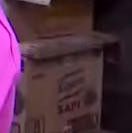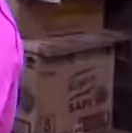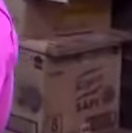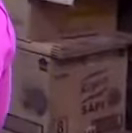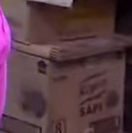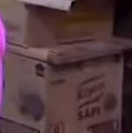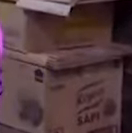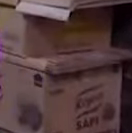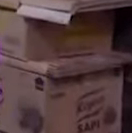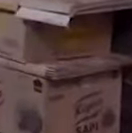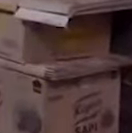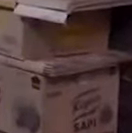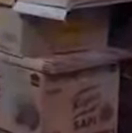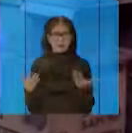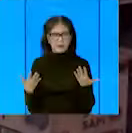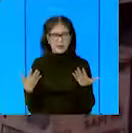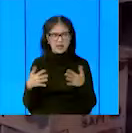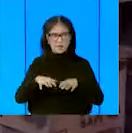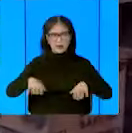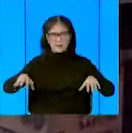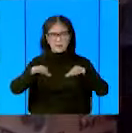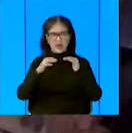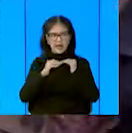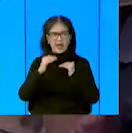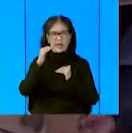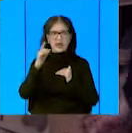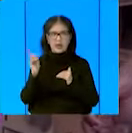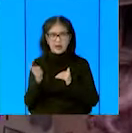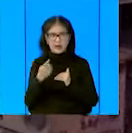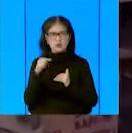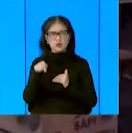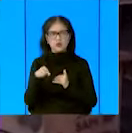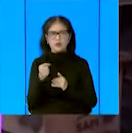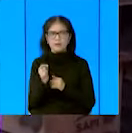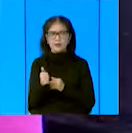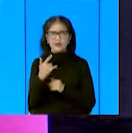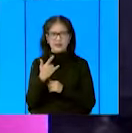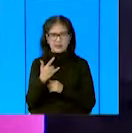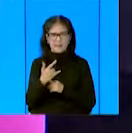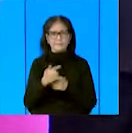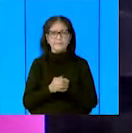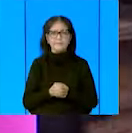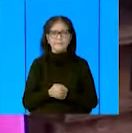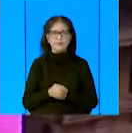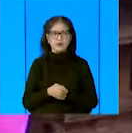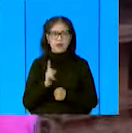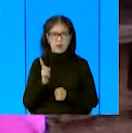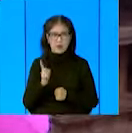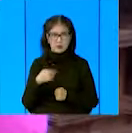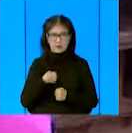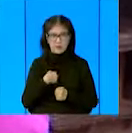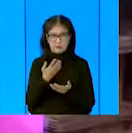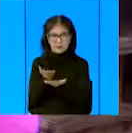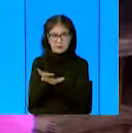Ya mau nggak mau memang naik, mau nggak mau kita butuh sih tiap hari ya, jadi harus beli. Ya kalau saya sih mintanya